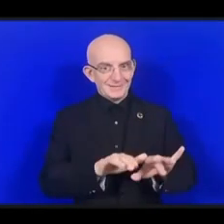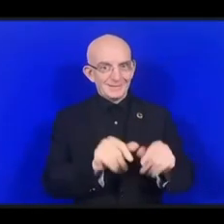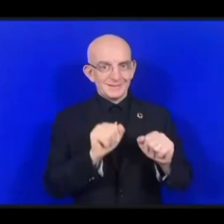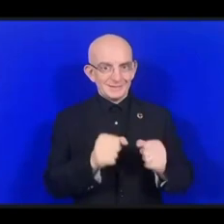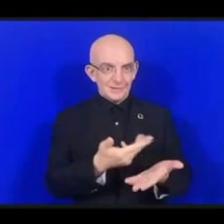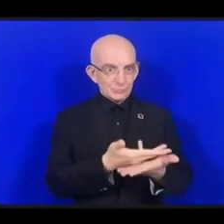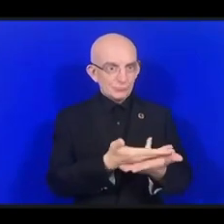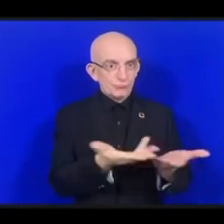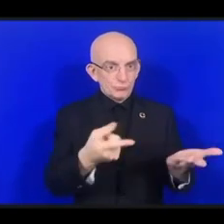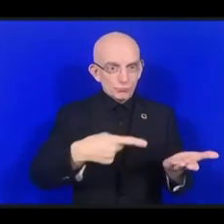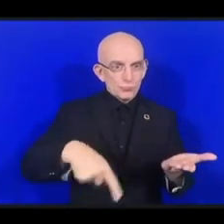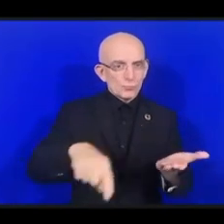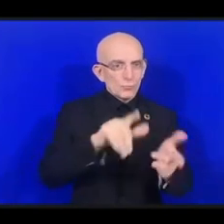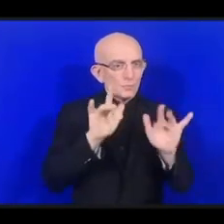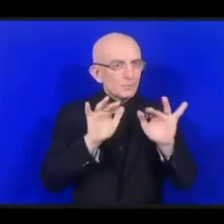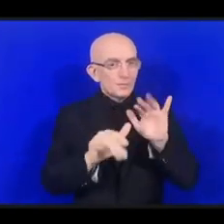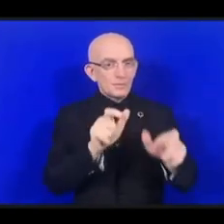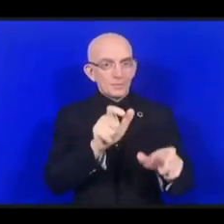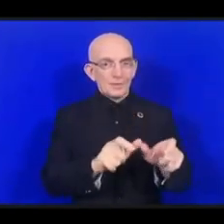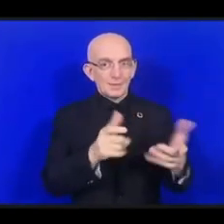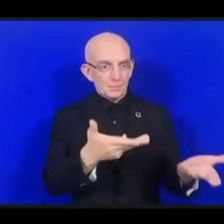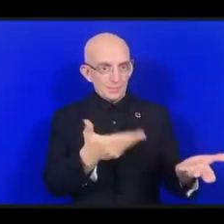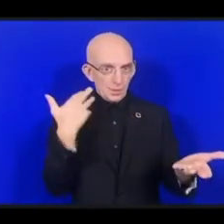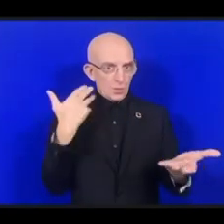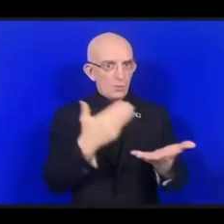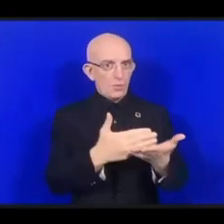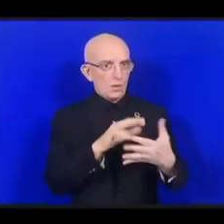qui ne sont pas connectés je vous